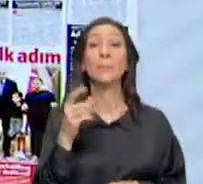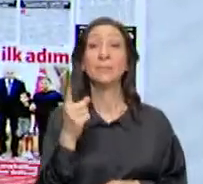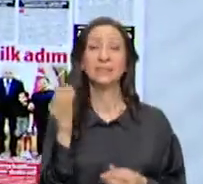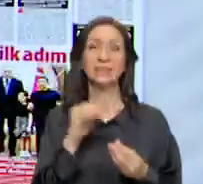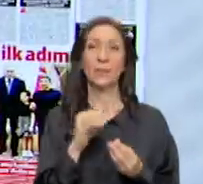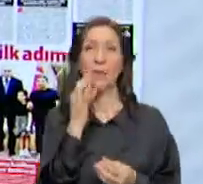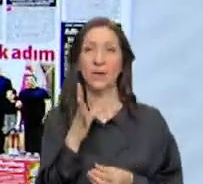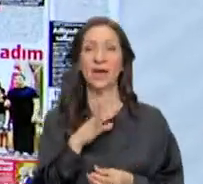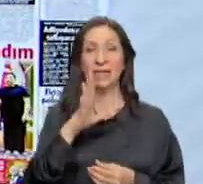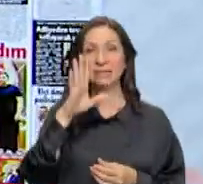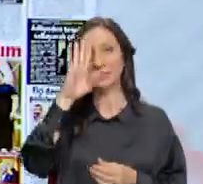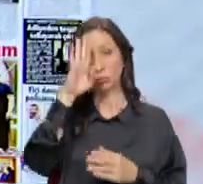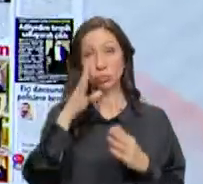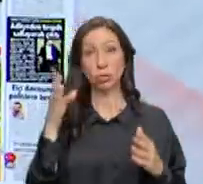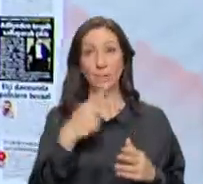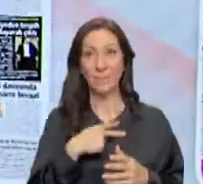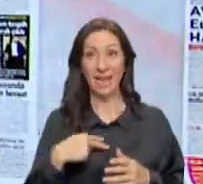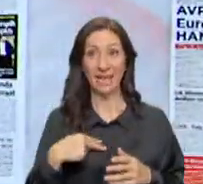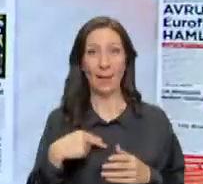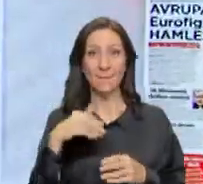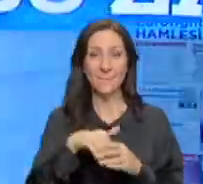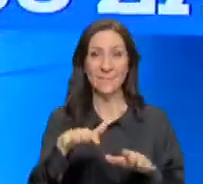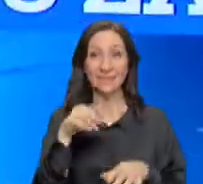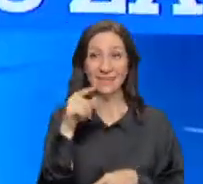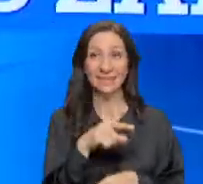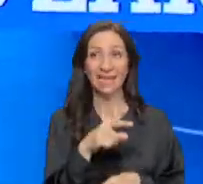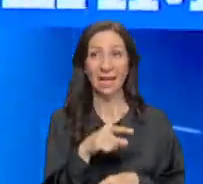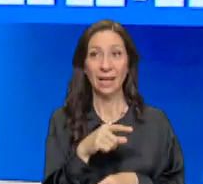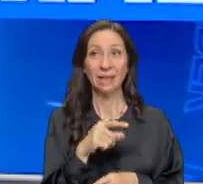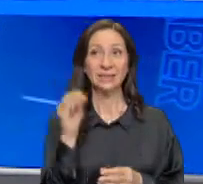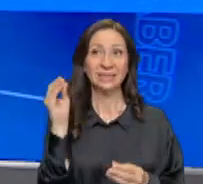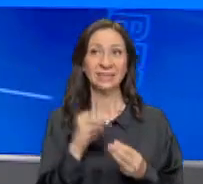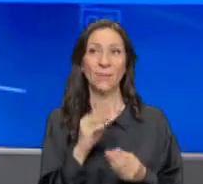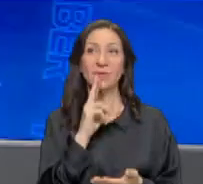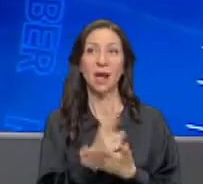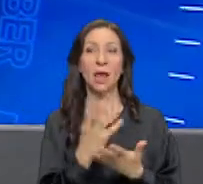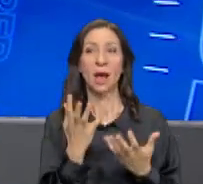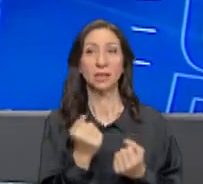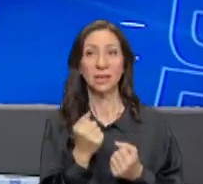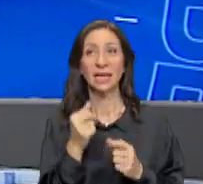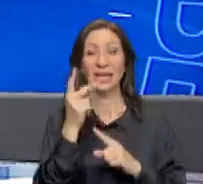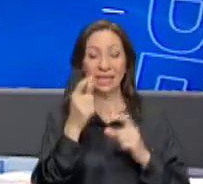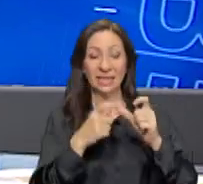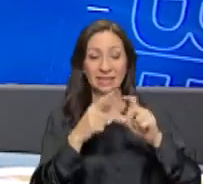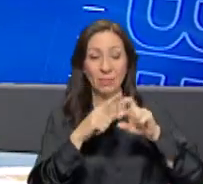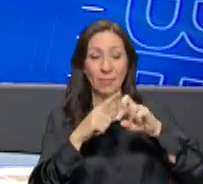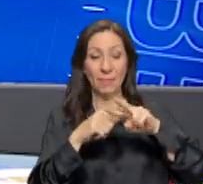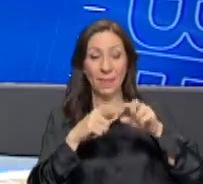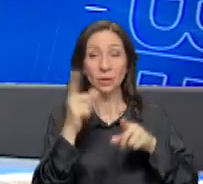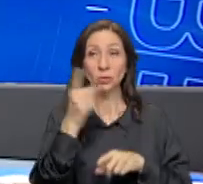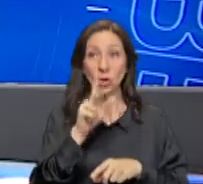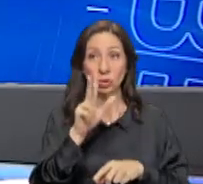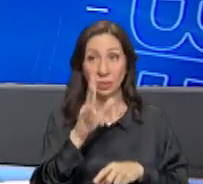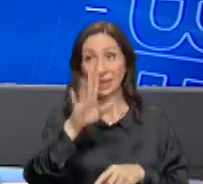bir zam haberi var. İstanbul Büyükşehir Belediye Meclisi'nde zam kararı alındı. İspark'a